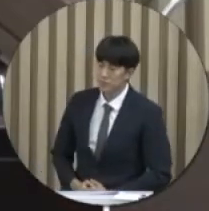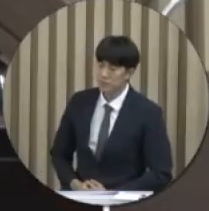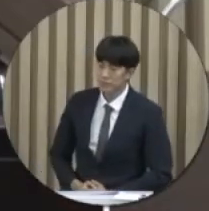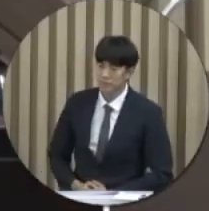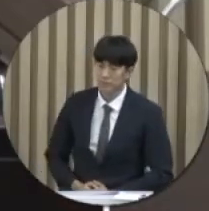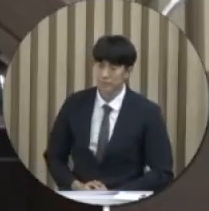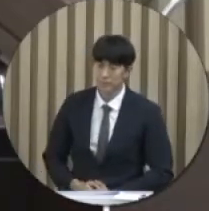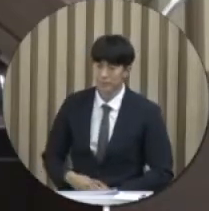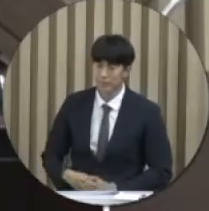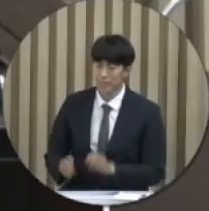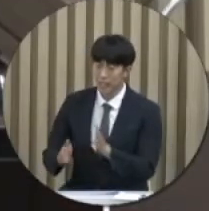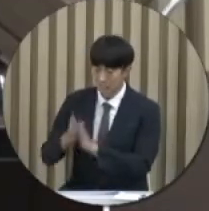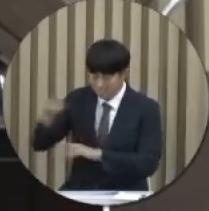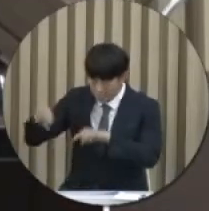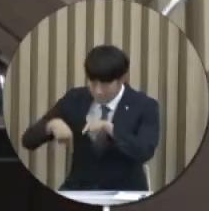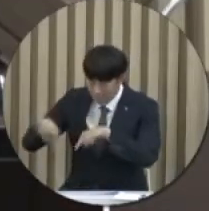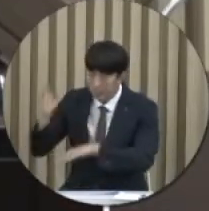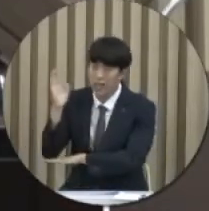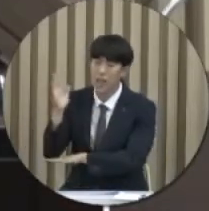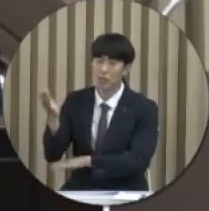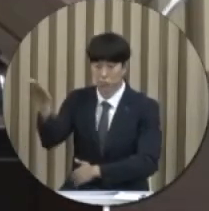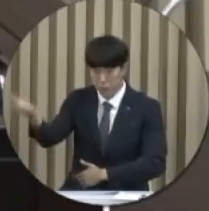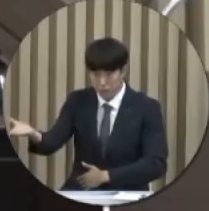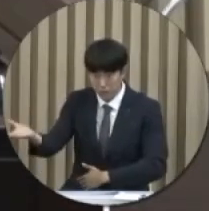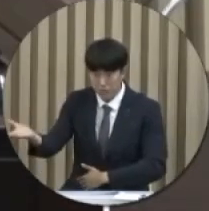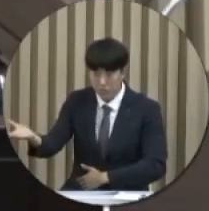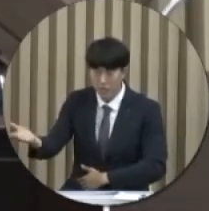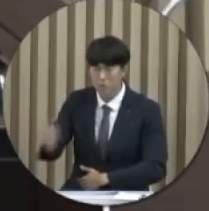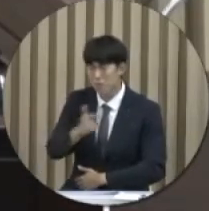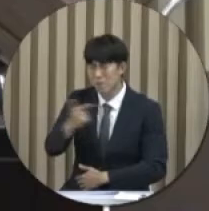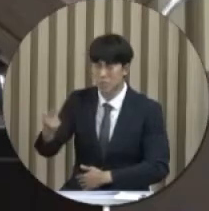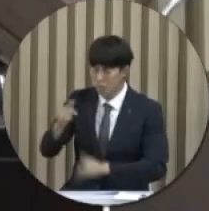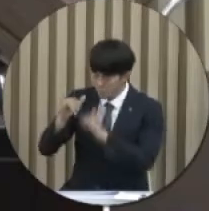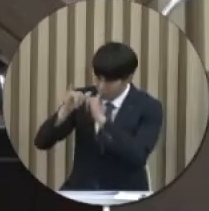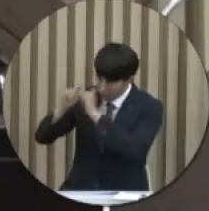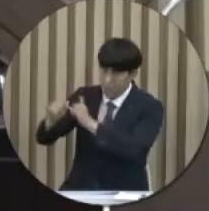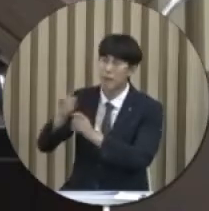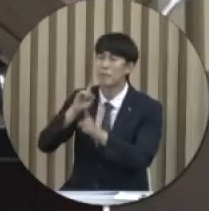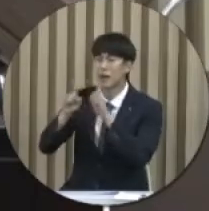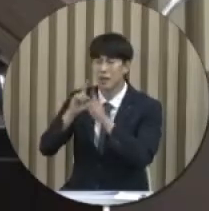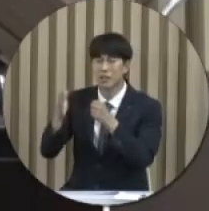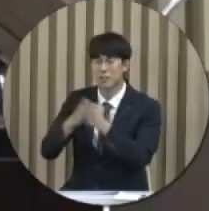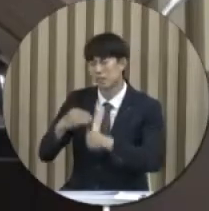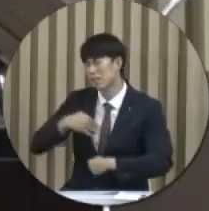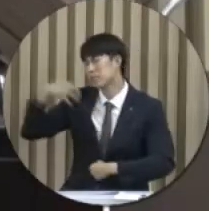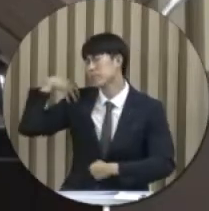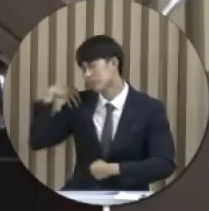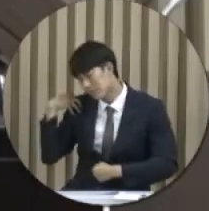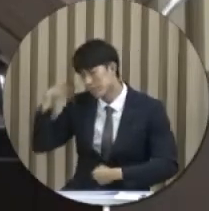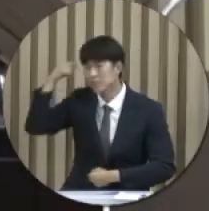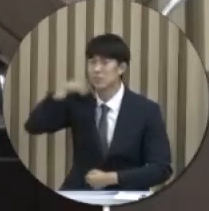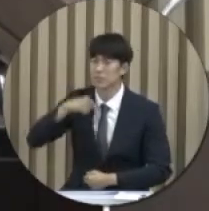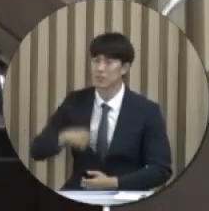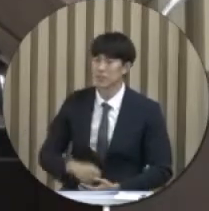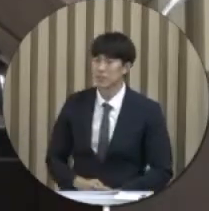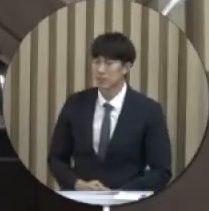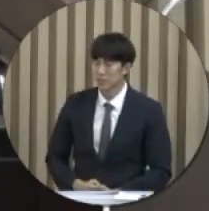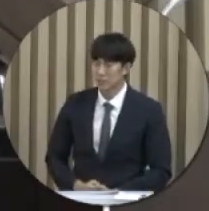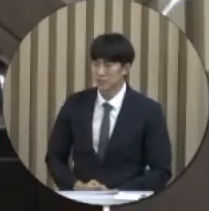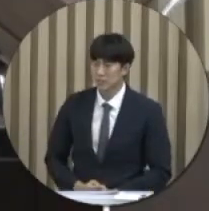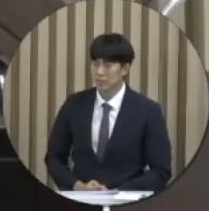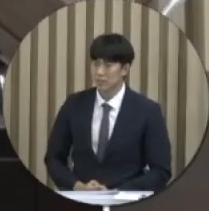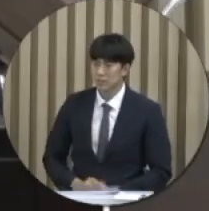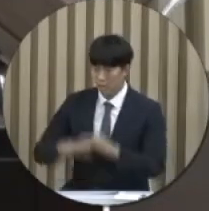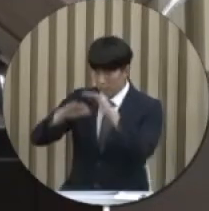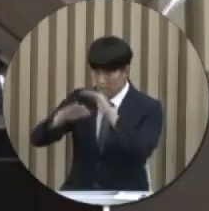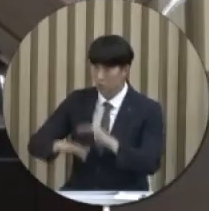맨날 시정 질의하면 우리 임채도 의원님이 거창하게 말씀을 하셔서 항상 가장 부담은 갖고 있습니다. 네.